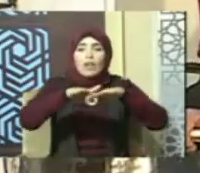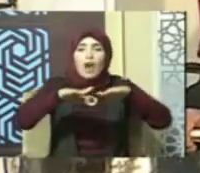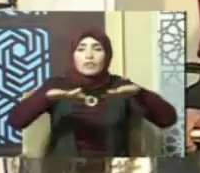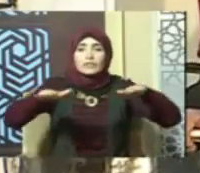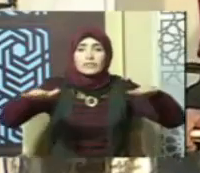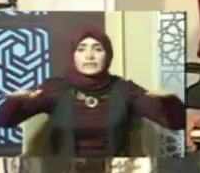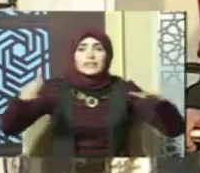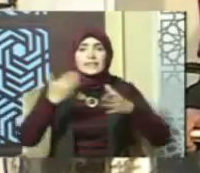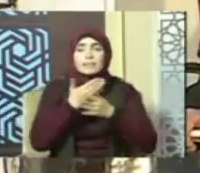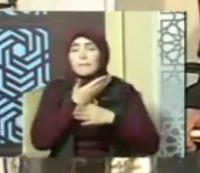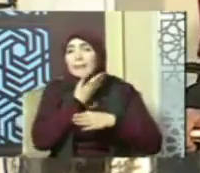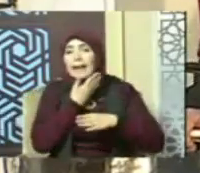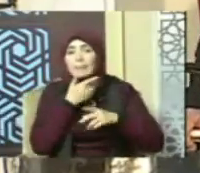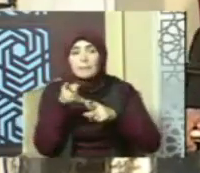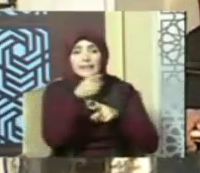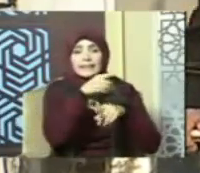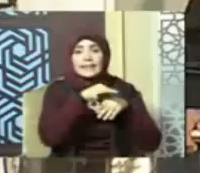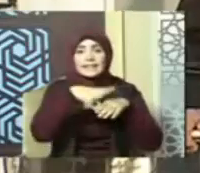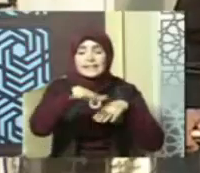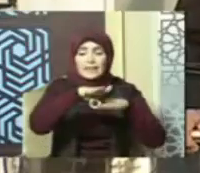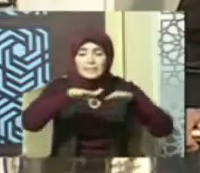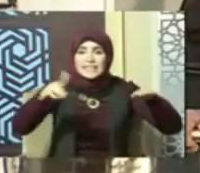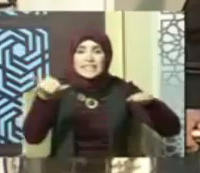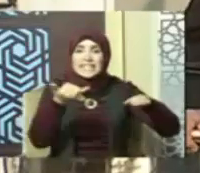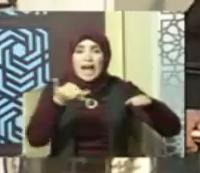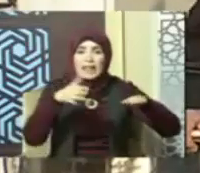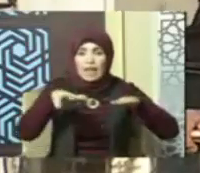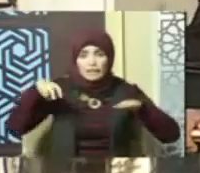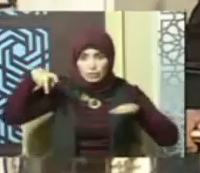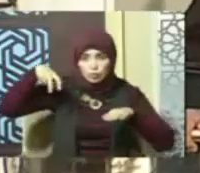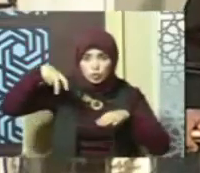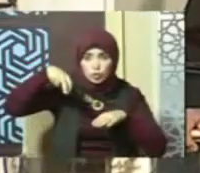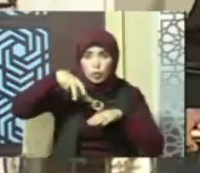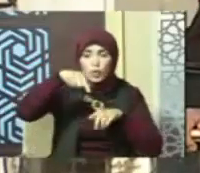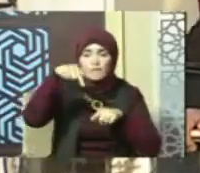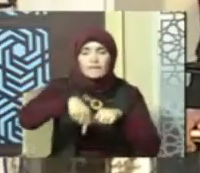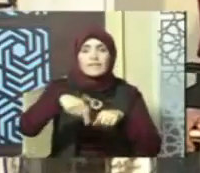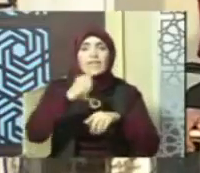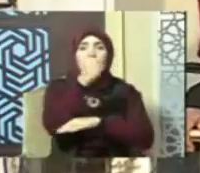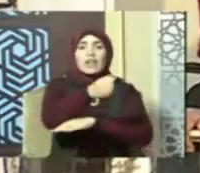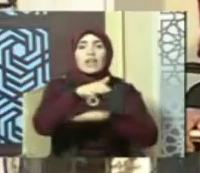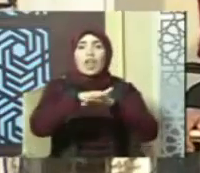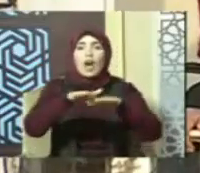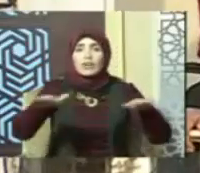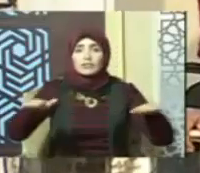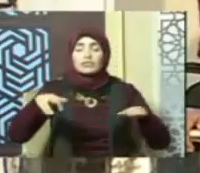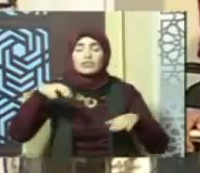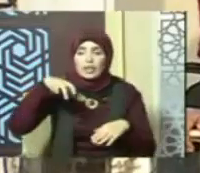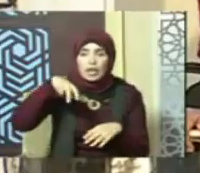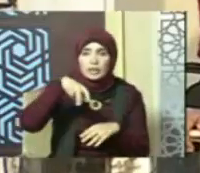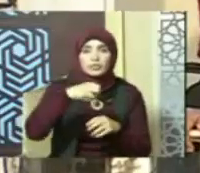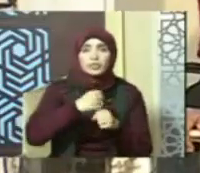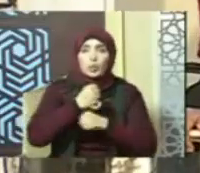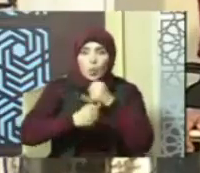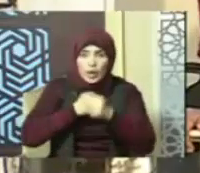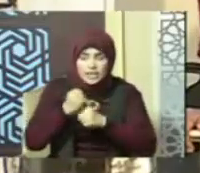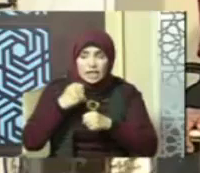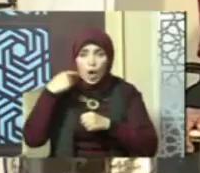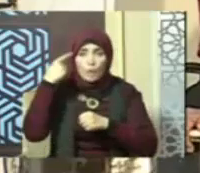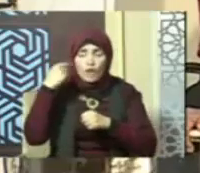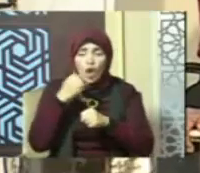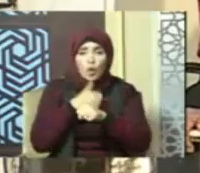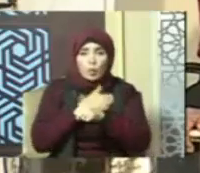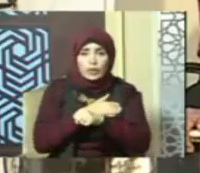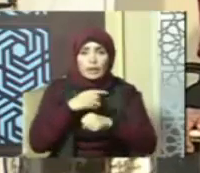هينة منبسطة، فامشوا في مناكبها، خذوا بالأسباب